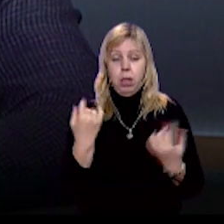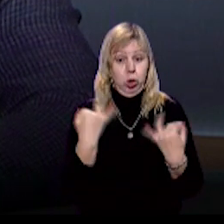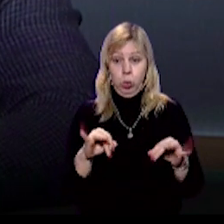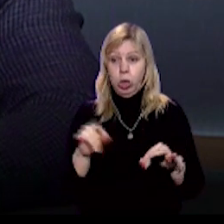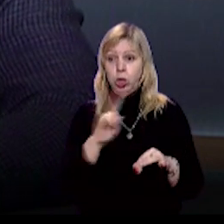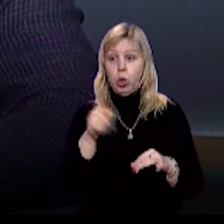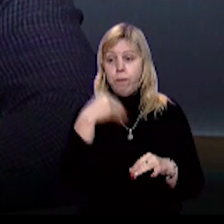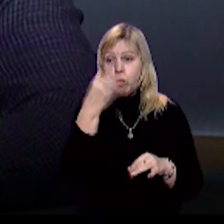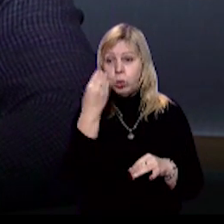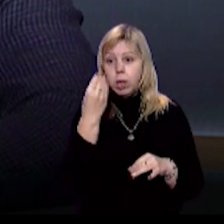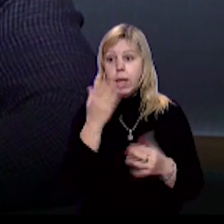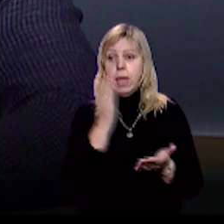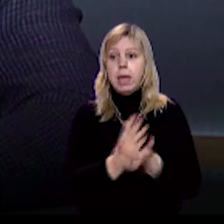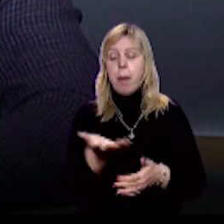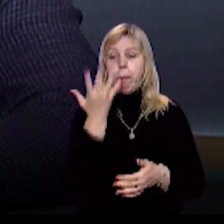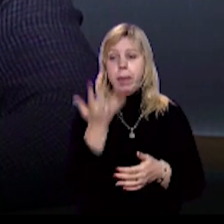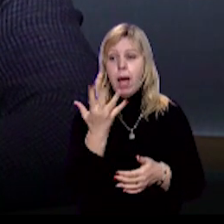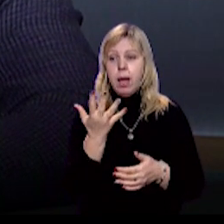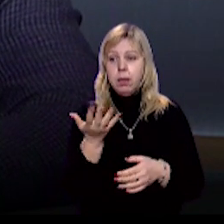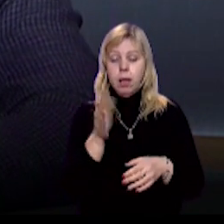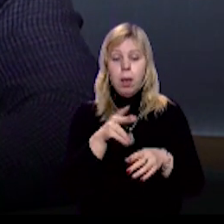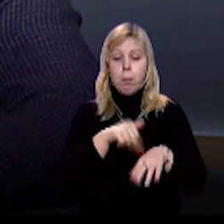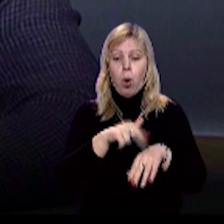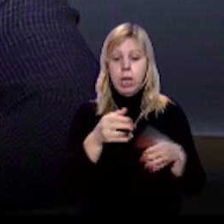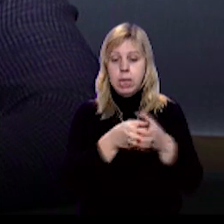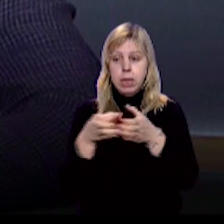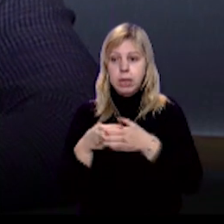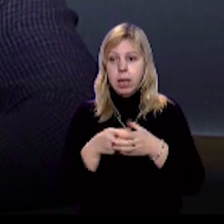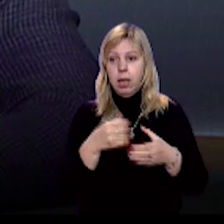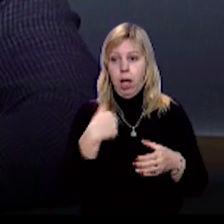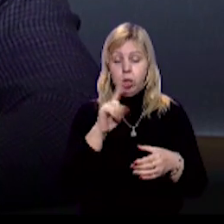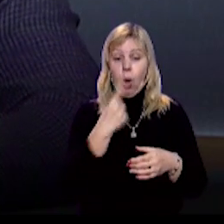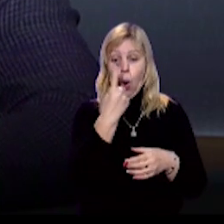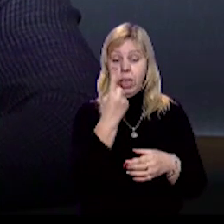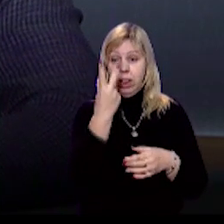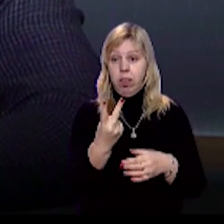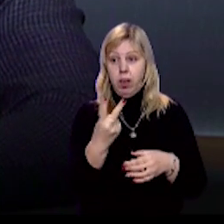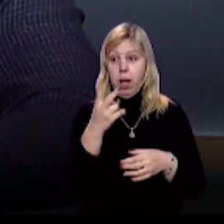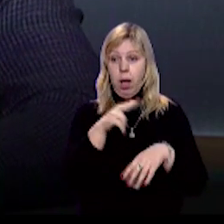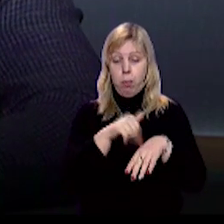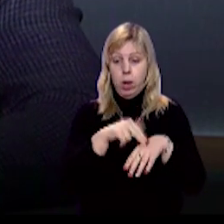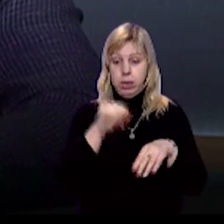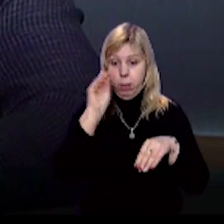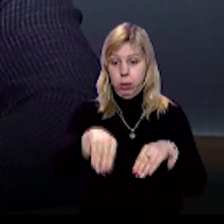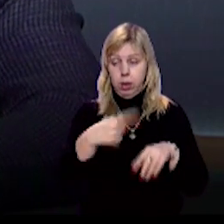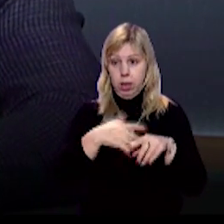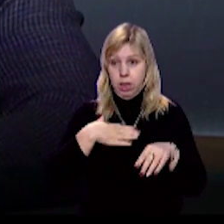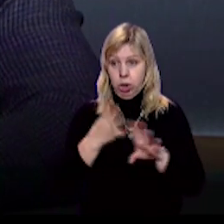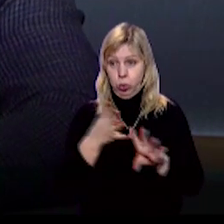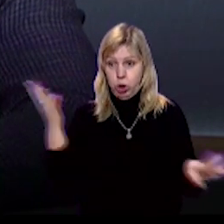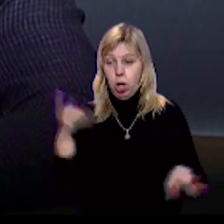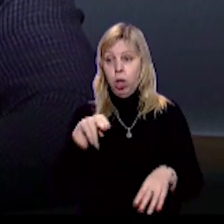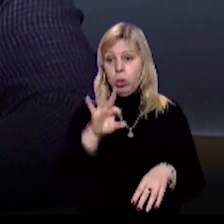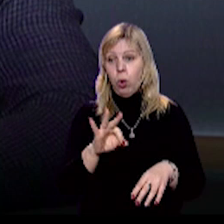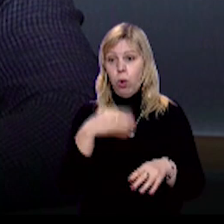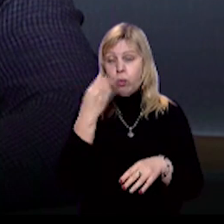чудлива, що в Ужгороді є 5 нарядів поліції, і якщо виставити 1-2 наряди на цю нашу чергу,